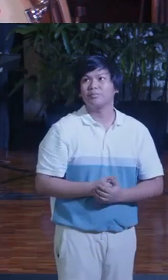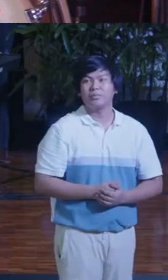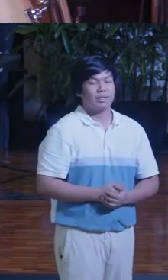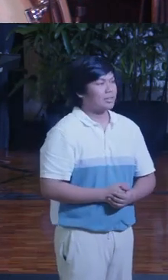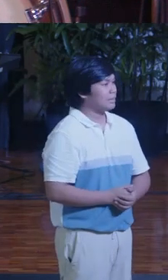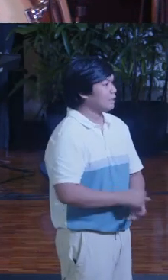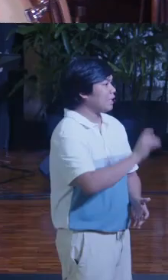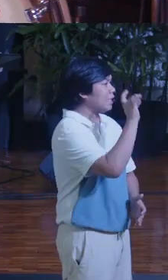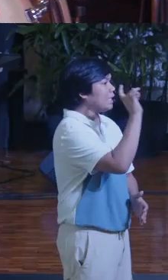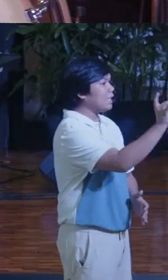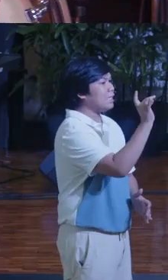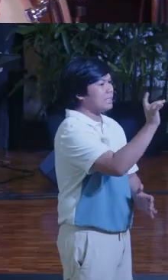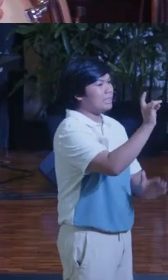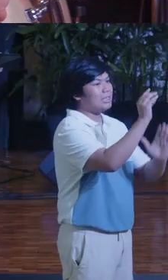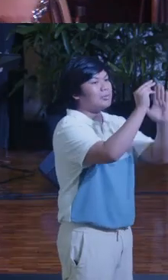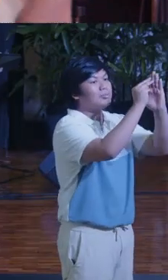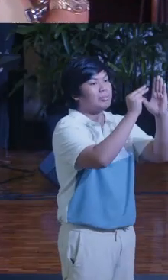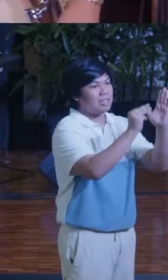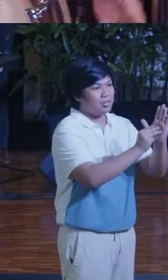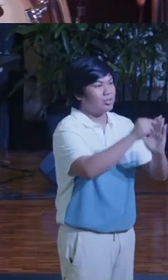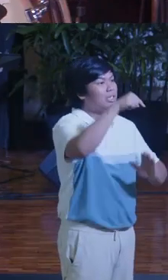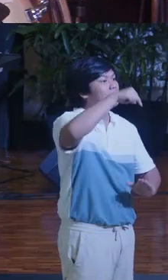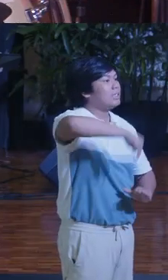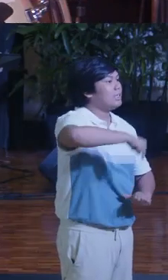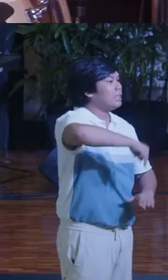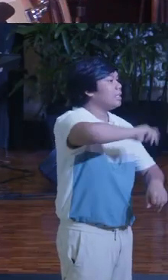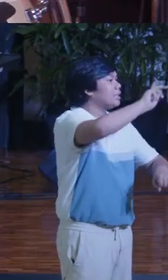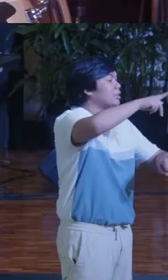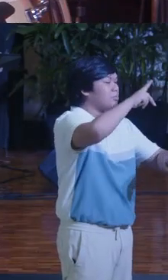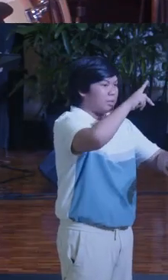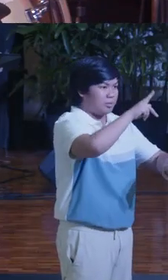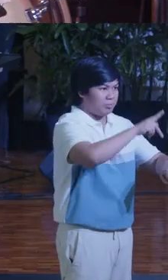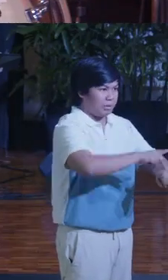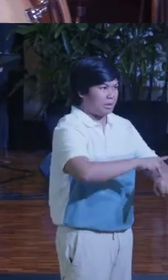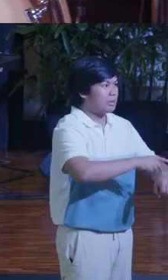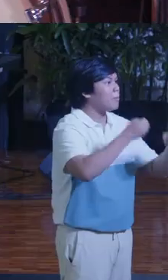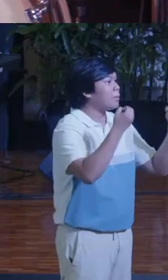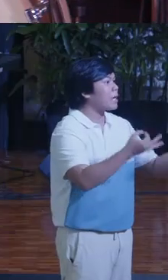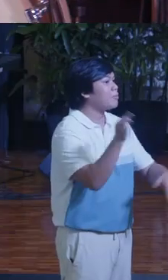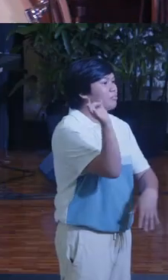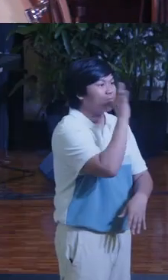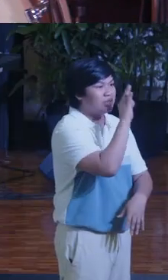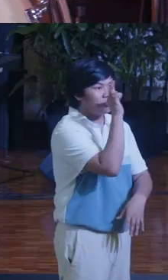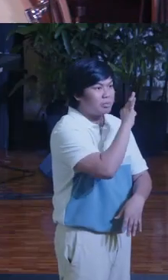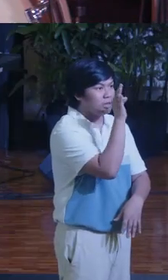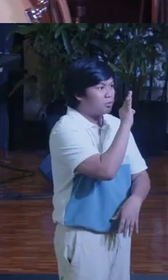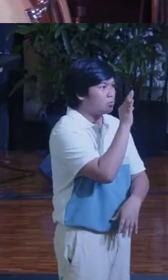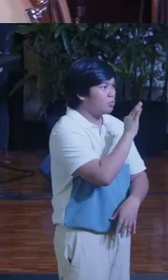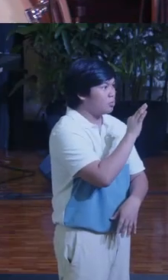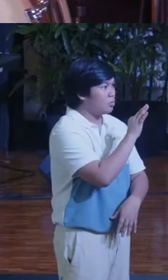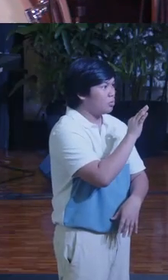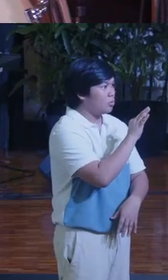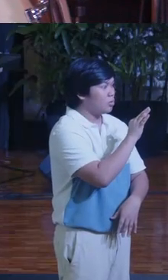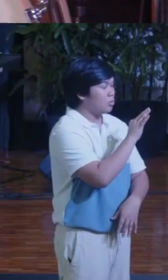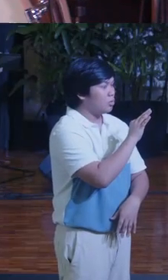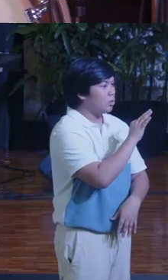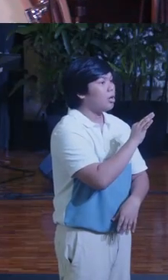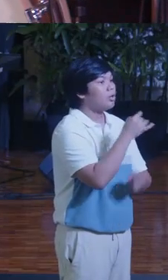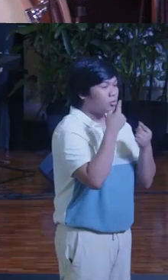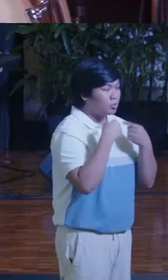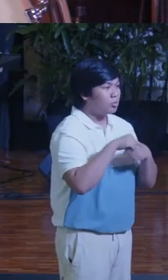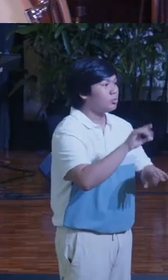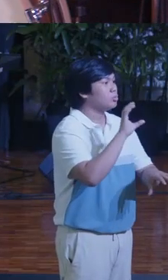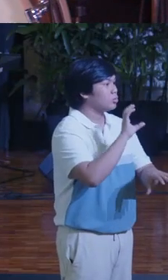million, mga kapatid. Mga kasama natin na sumasanib sa ating